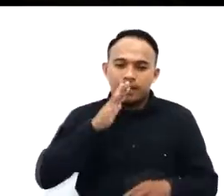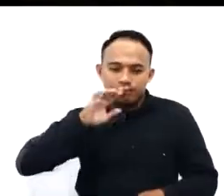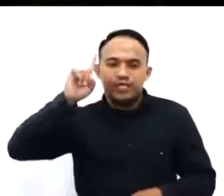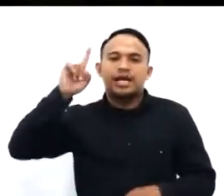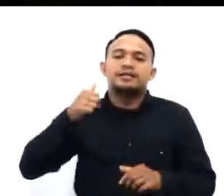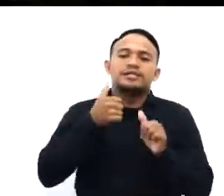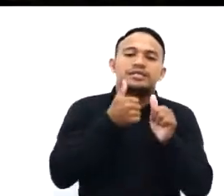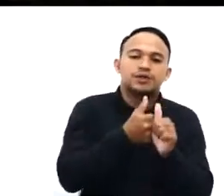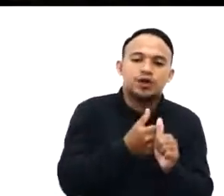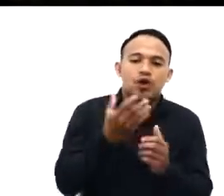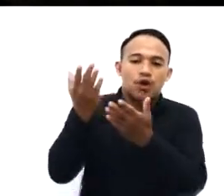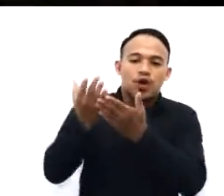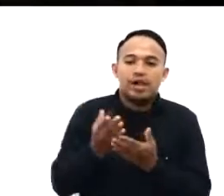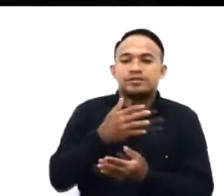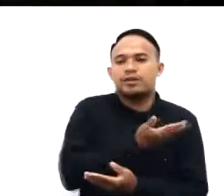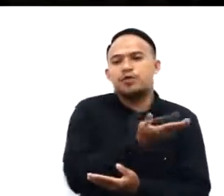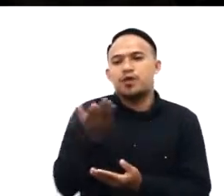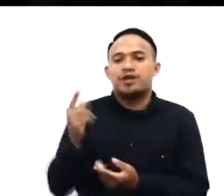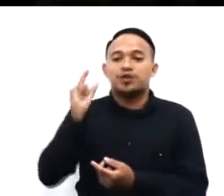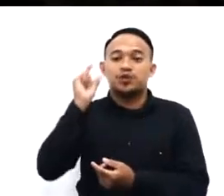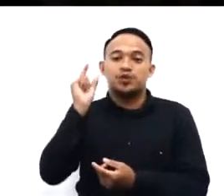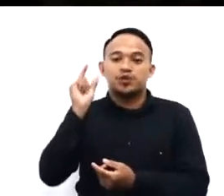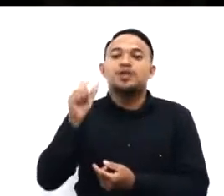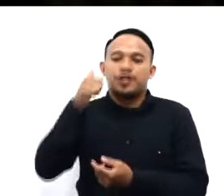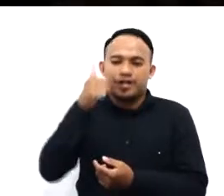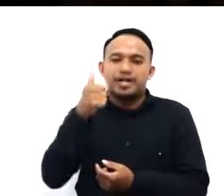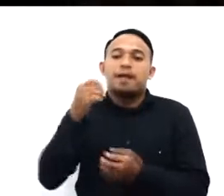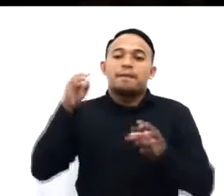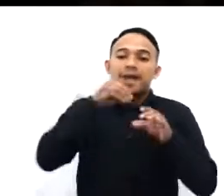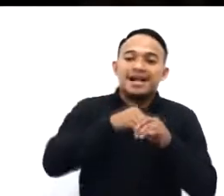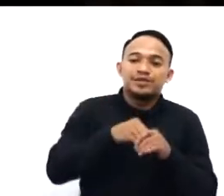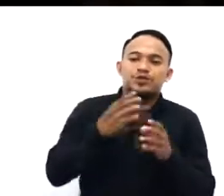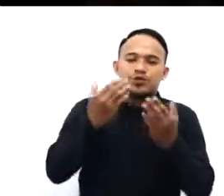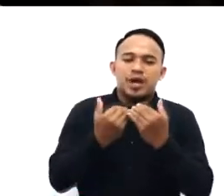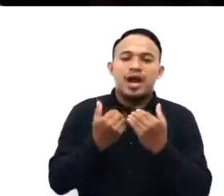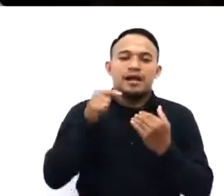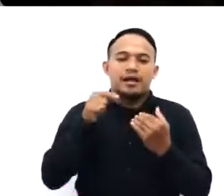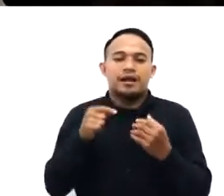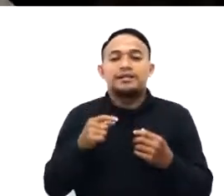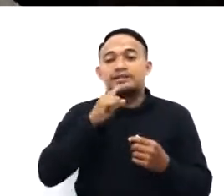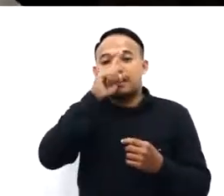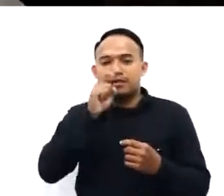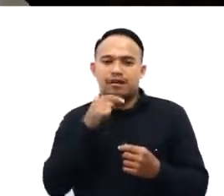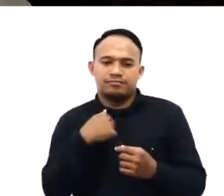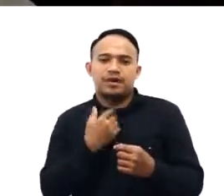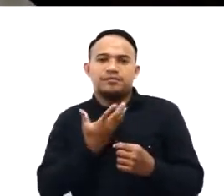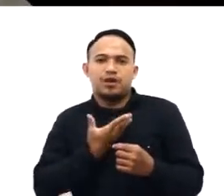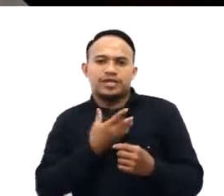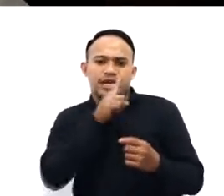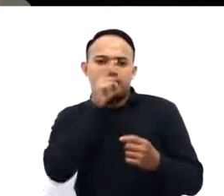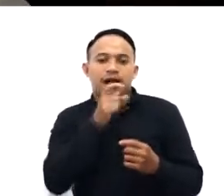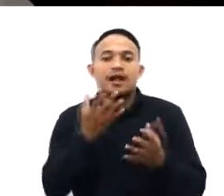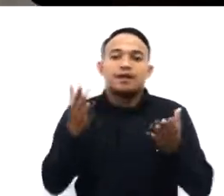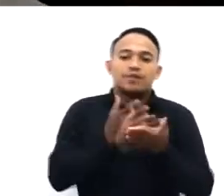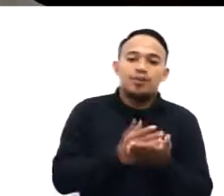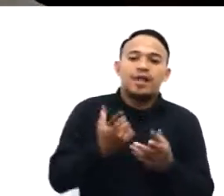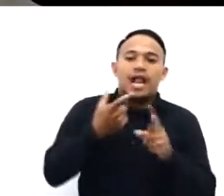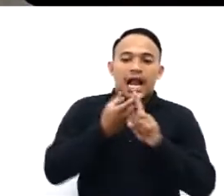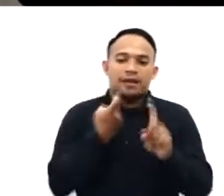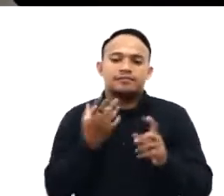Hari ini kurang lebih 250 ASN yang mau vaksin kedua dan vaksin